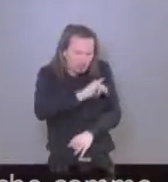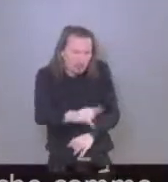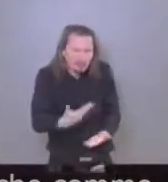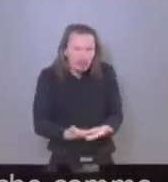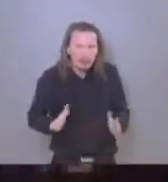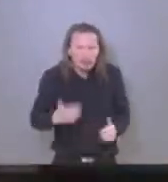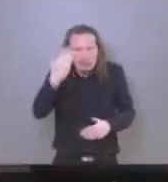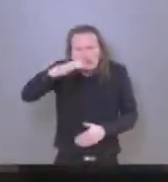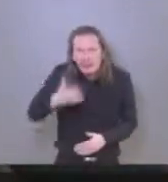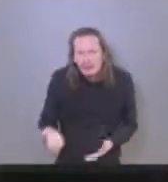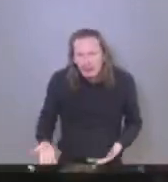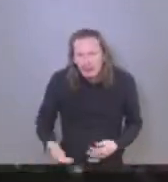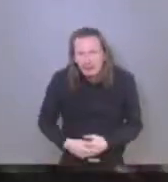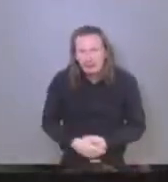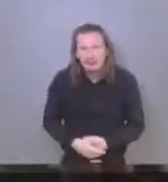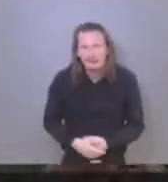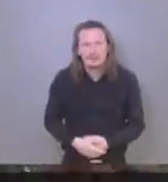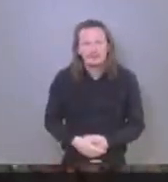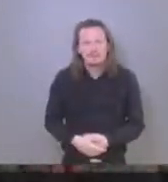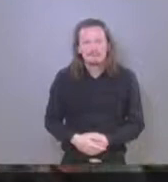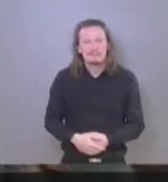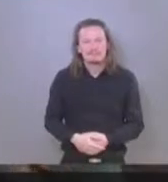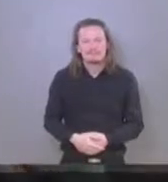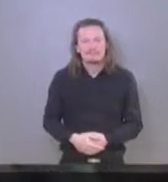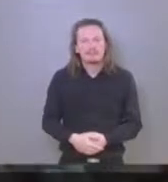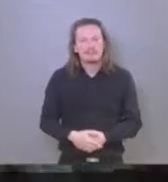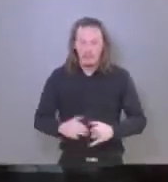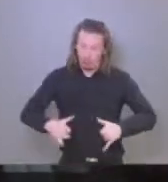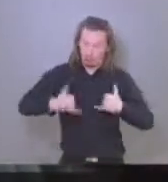Vous le savez, ça. Et c'est la